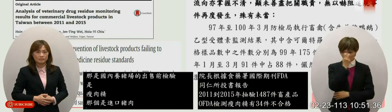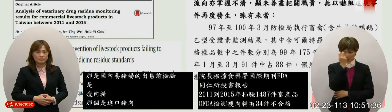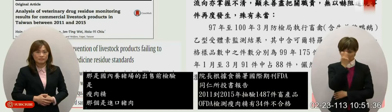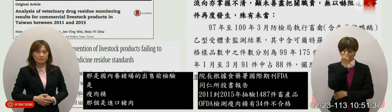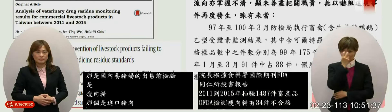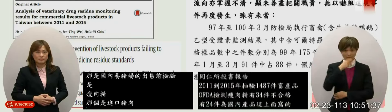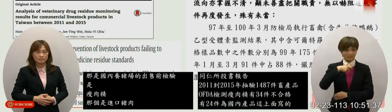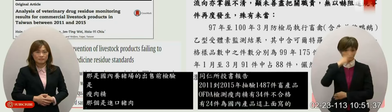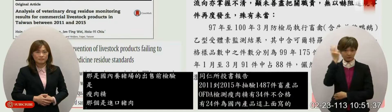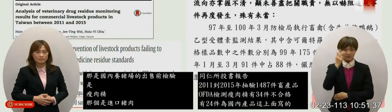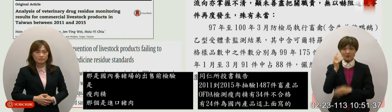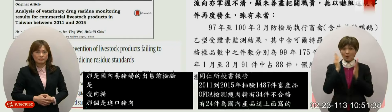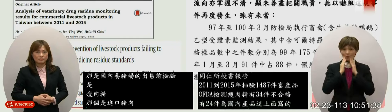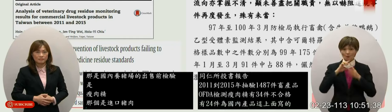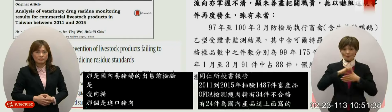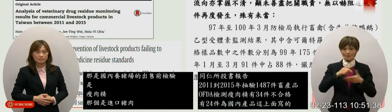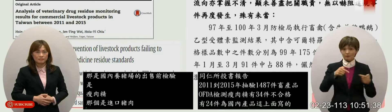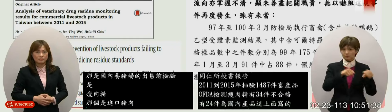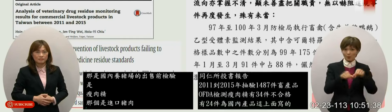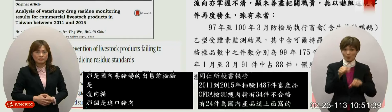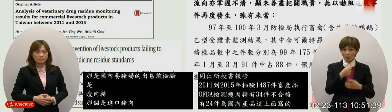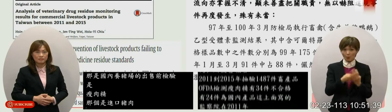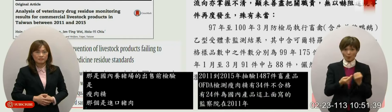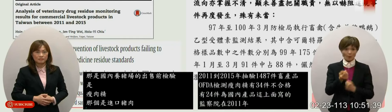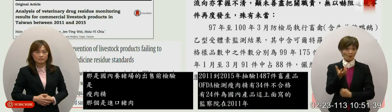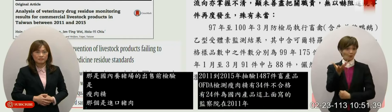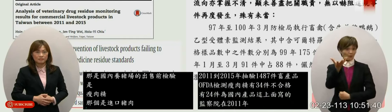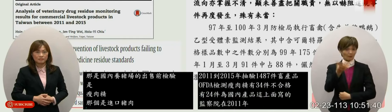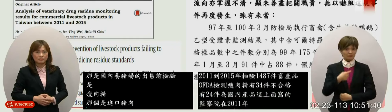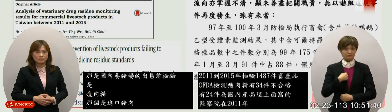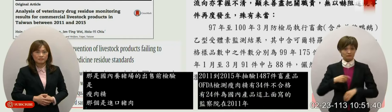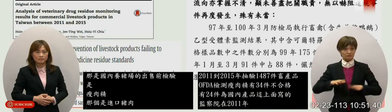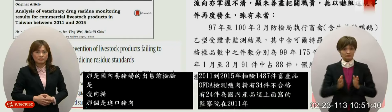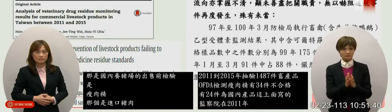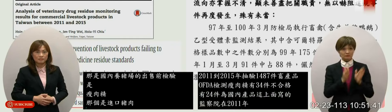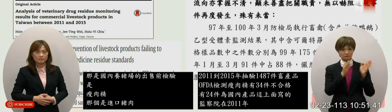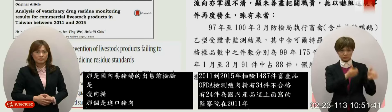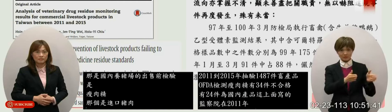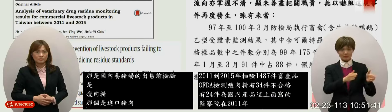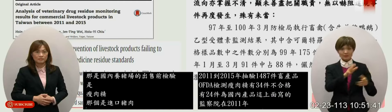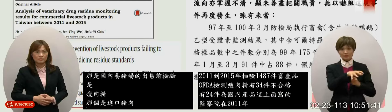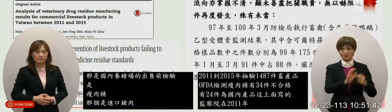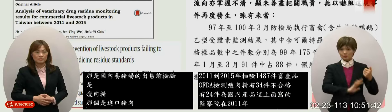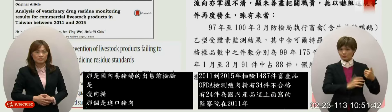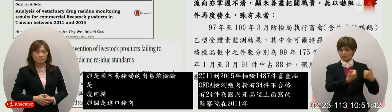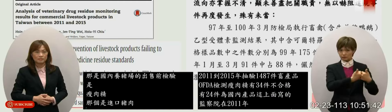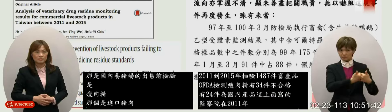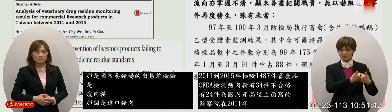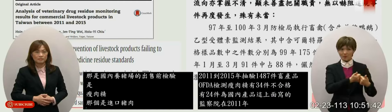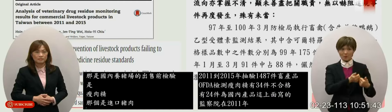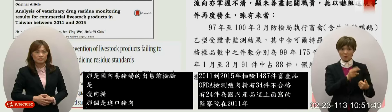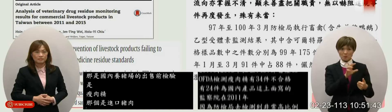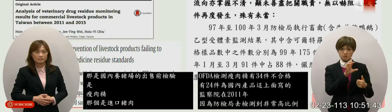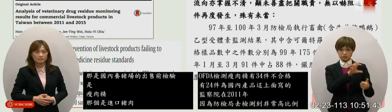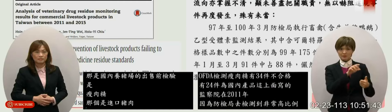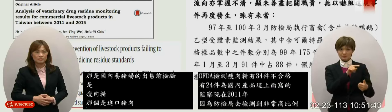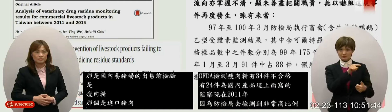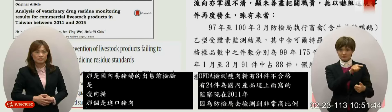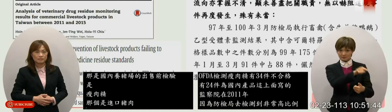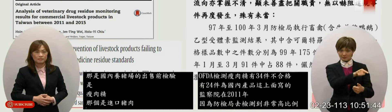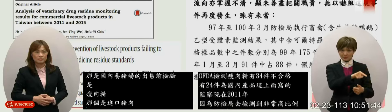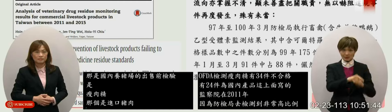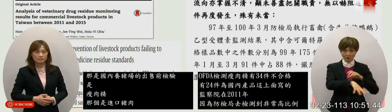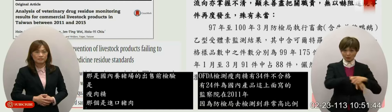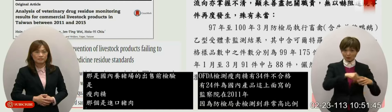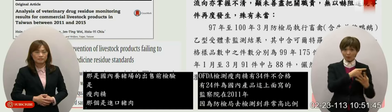法使用瘦肉精。所以他纠正了农委会抽验频度过低，显未